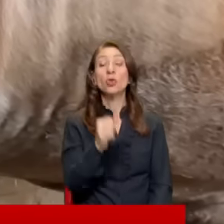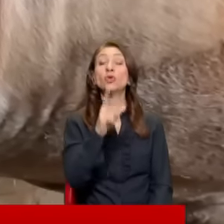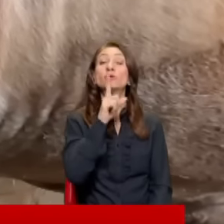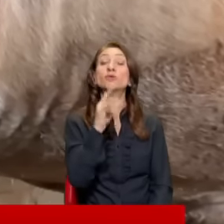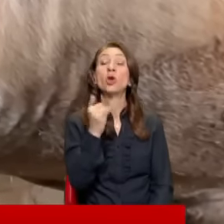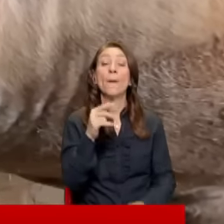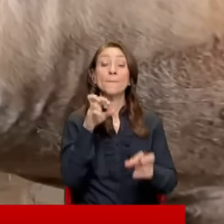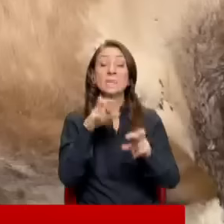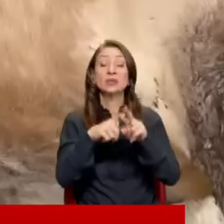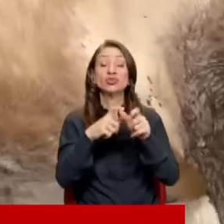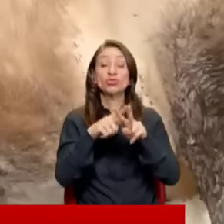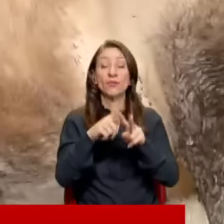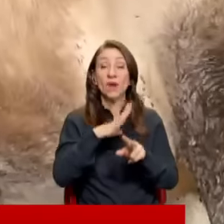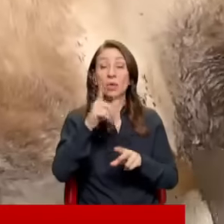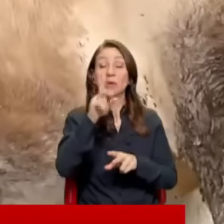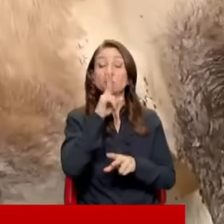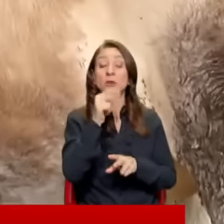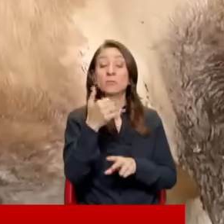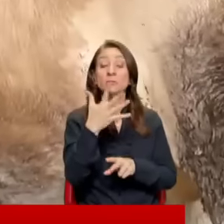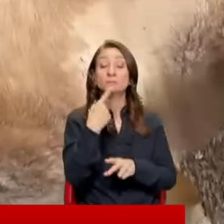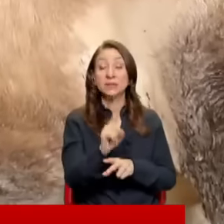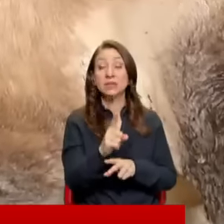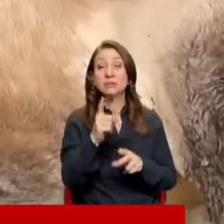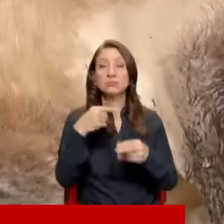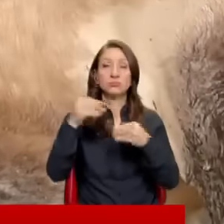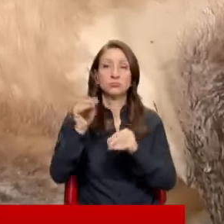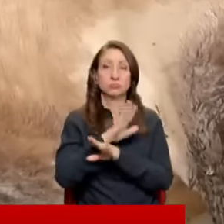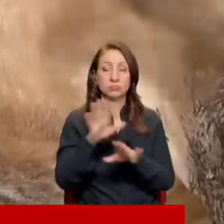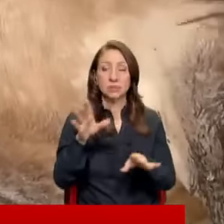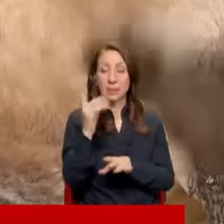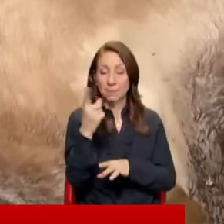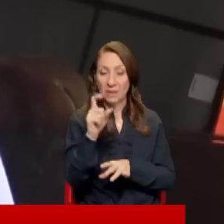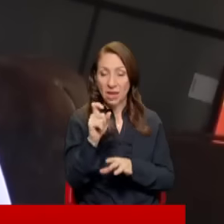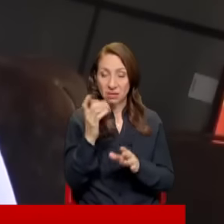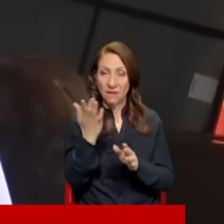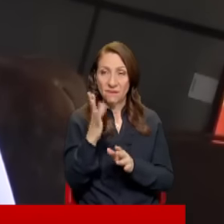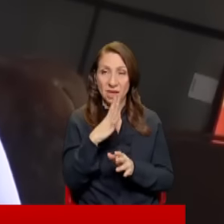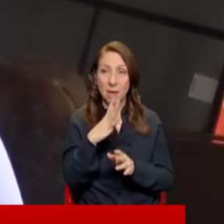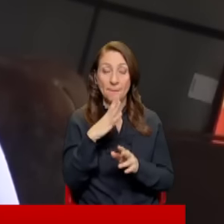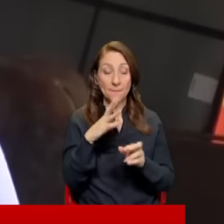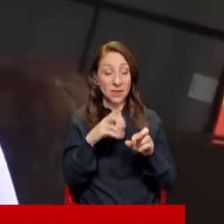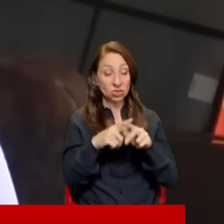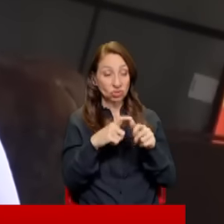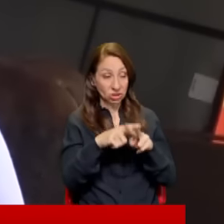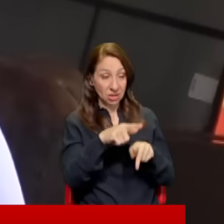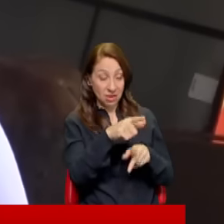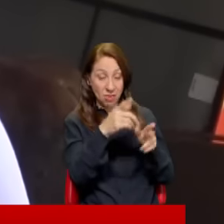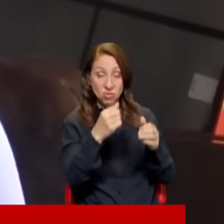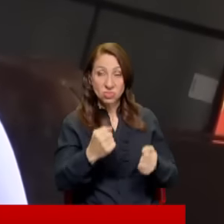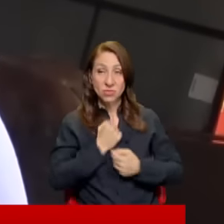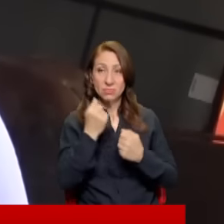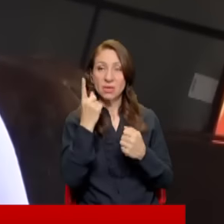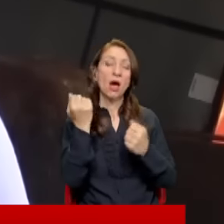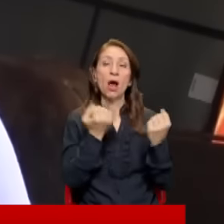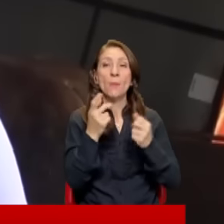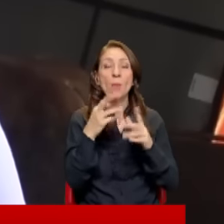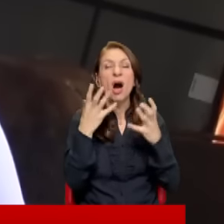kiloluk Paşa var O ise 265.000 liraya alıcı buldu daha bir ay kala Paşaya gelince Tabii bir araba